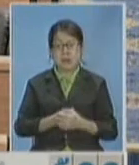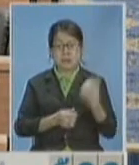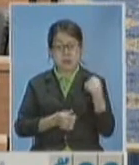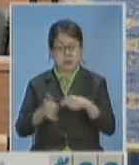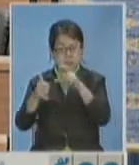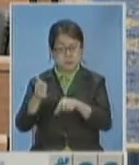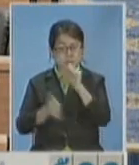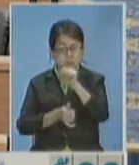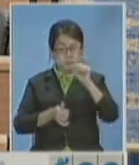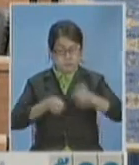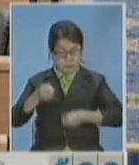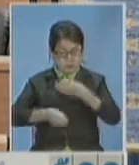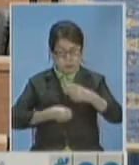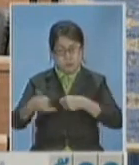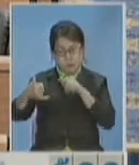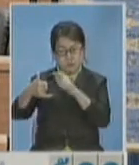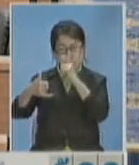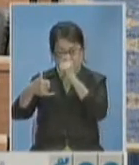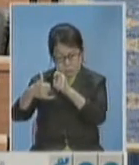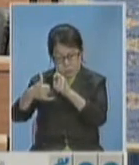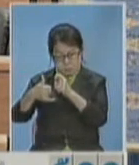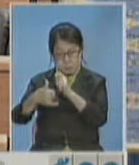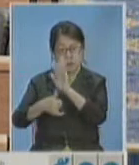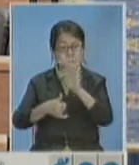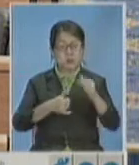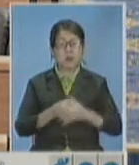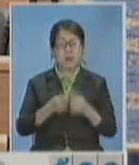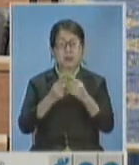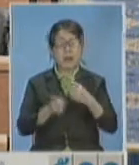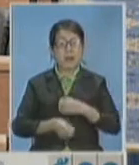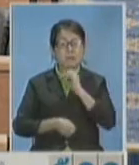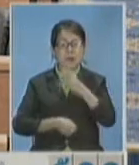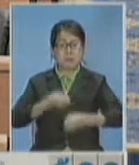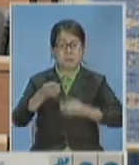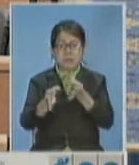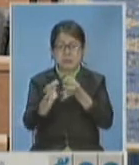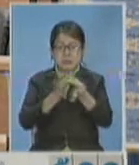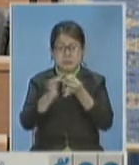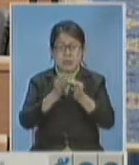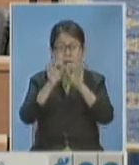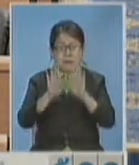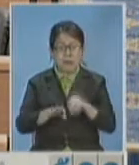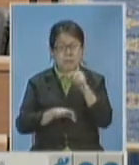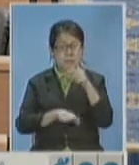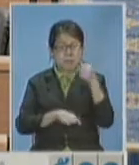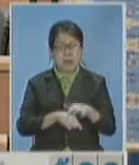มเคารพนะครับในสิทธิของการแปรยติแต่กราบเรียนนะการอภิปรายไม่ควรที่จะเป็นแบบนี้ท่านประธาน